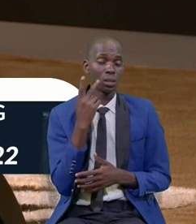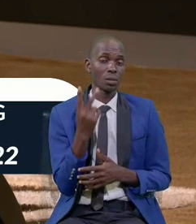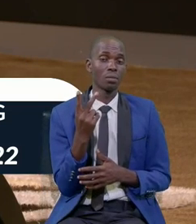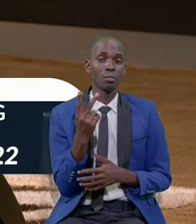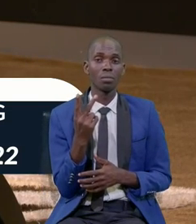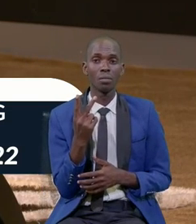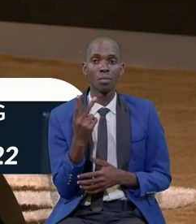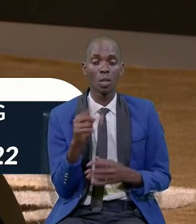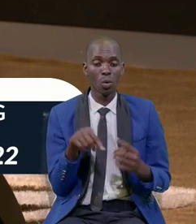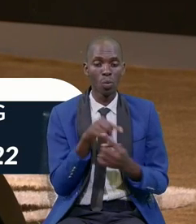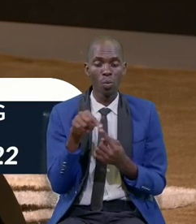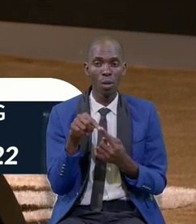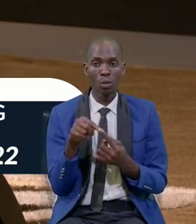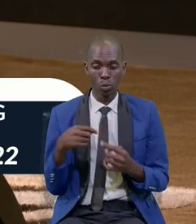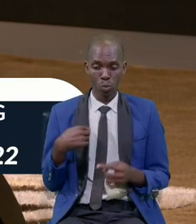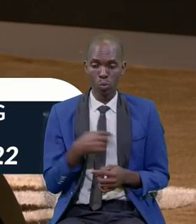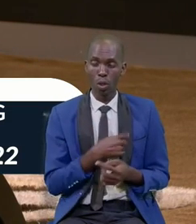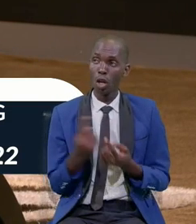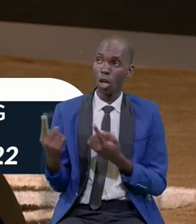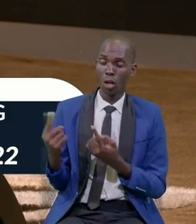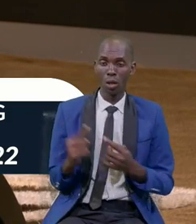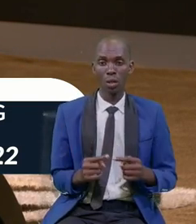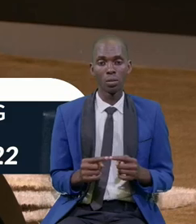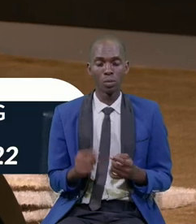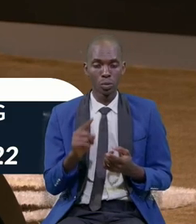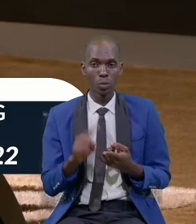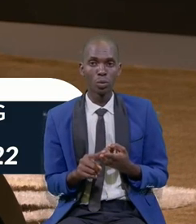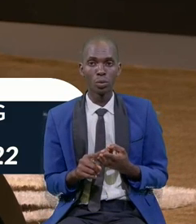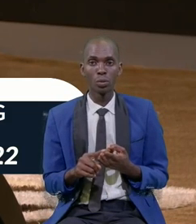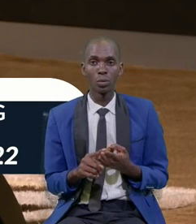À notre entrée dans le pays,